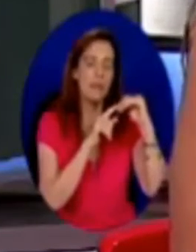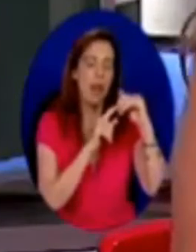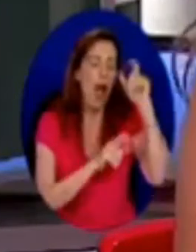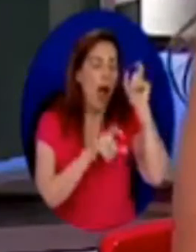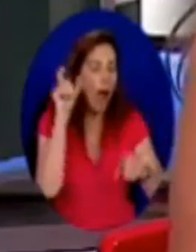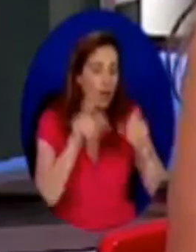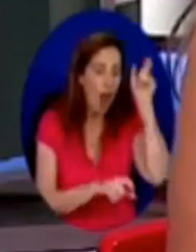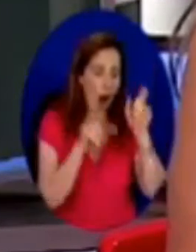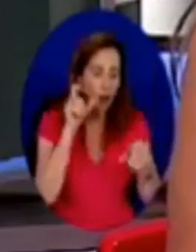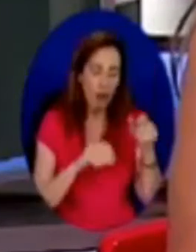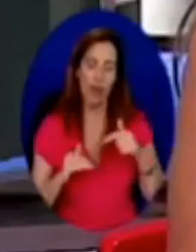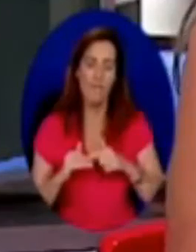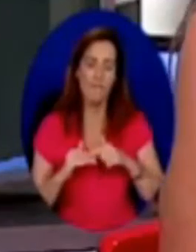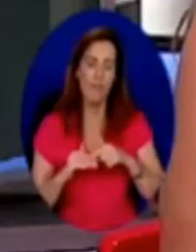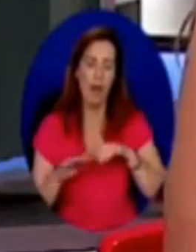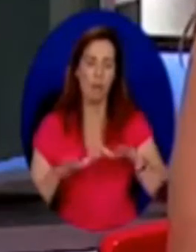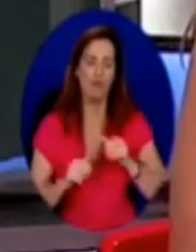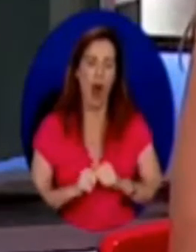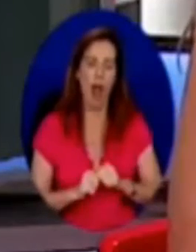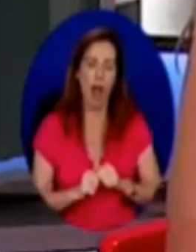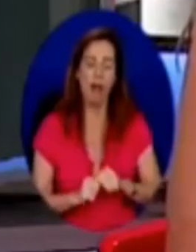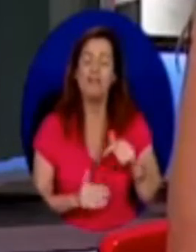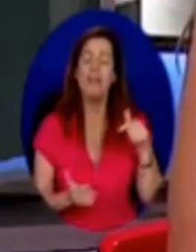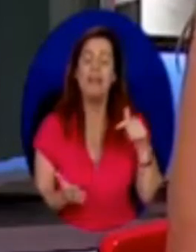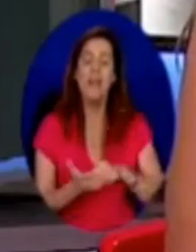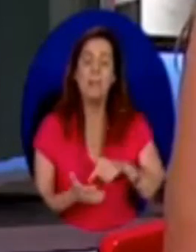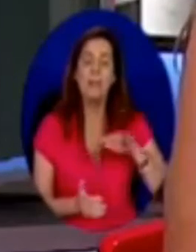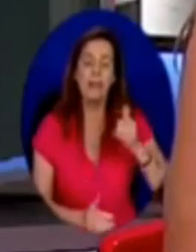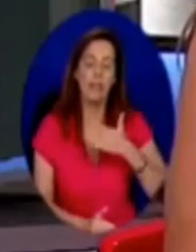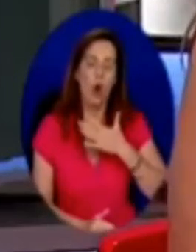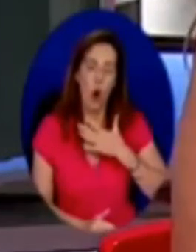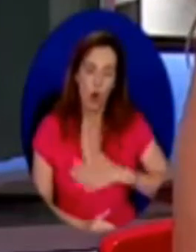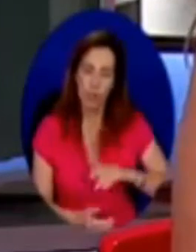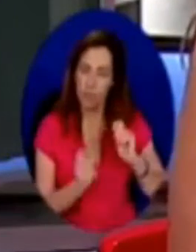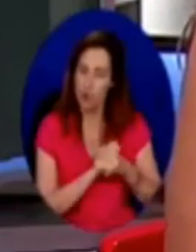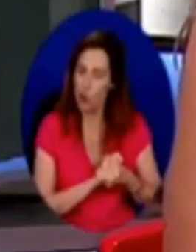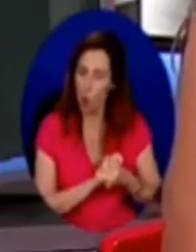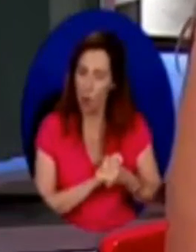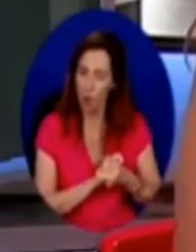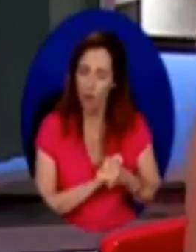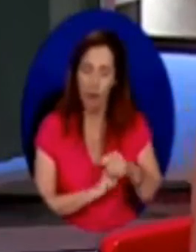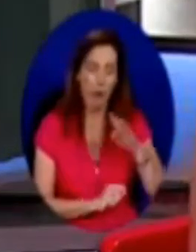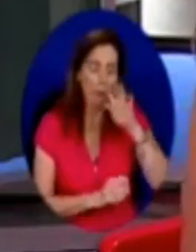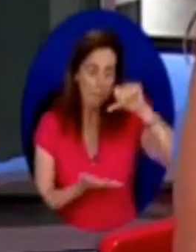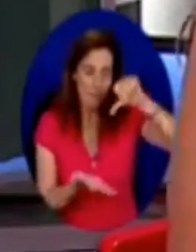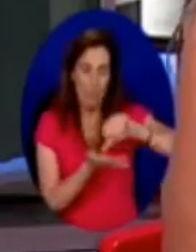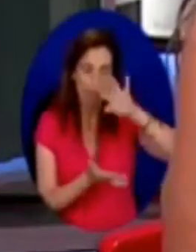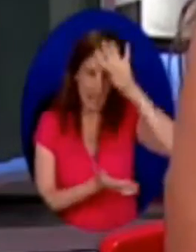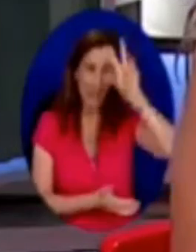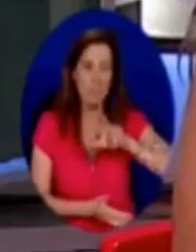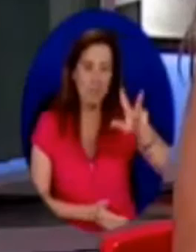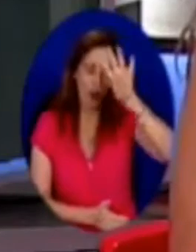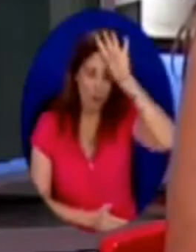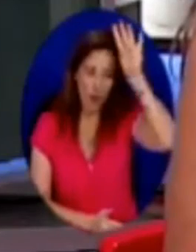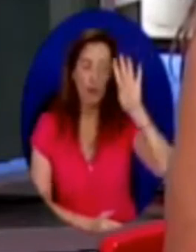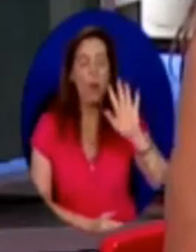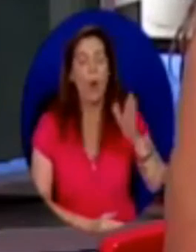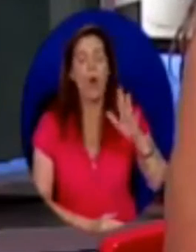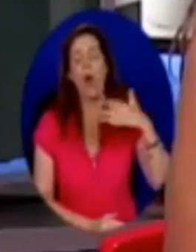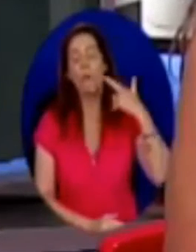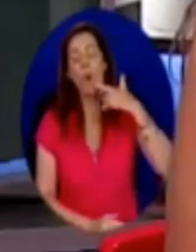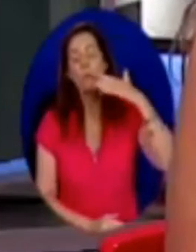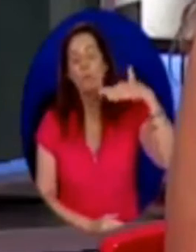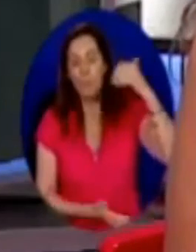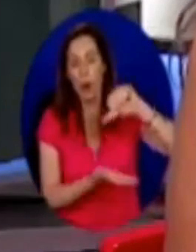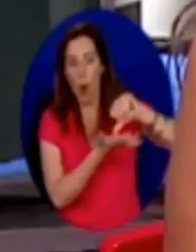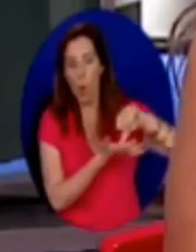אוכלוסיה לבין המשטר הם כן כנראה רוצים שינוי לפחות בטהרן לפחות בצפון טהרן אולי בעוד כמה